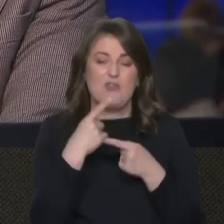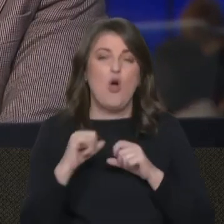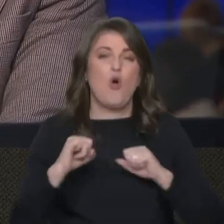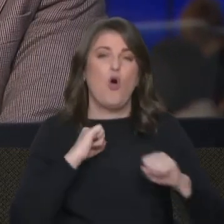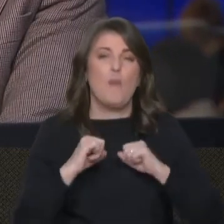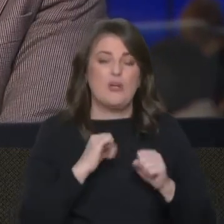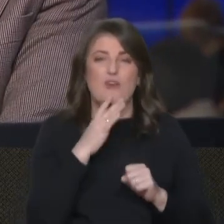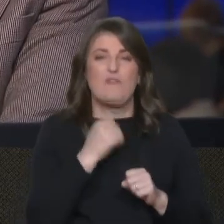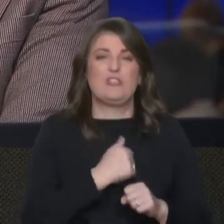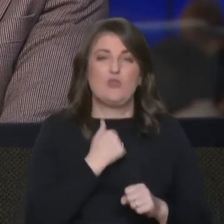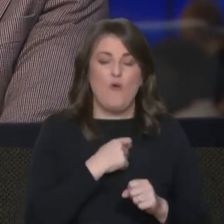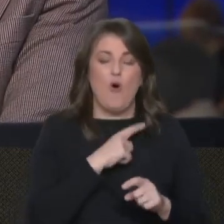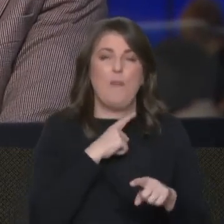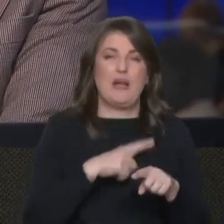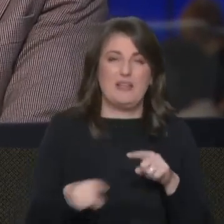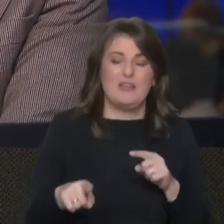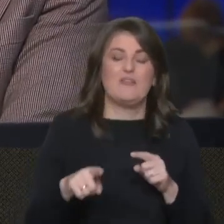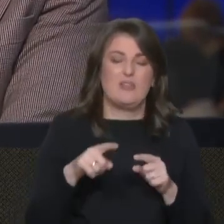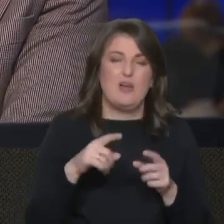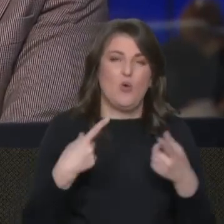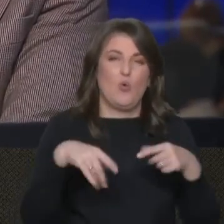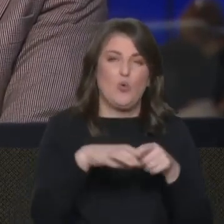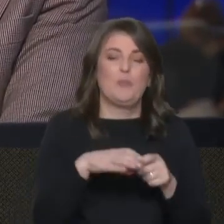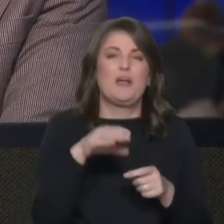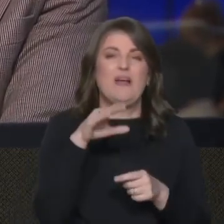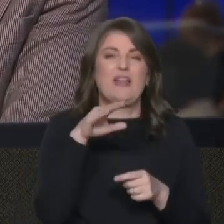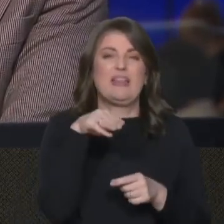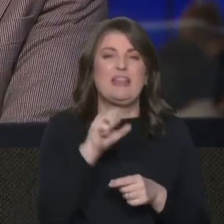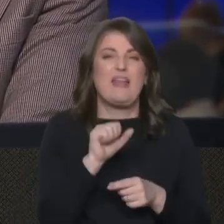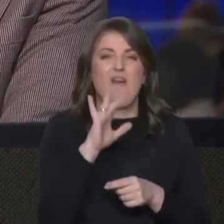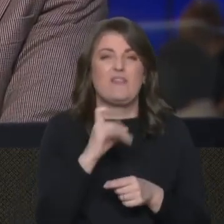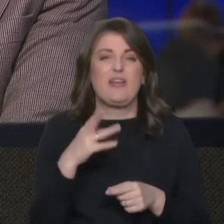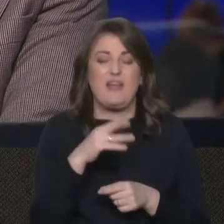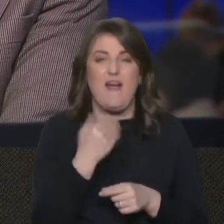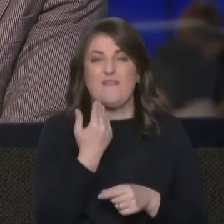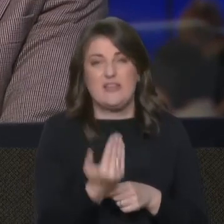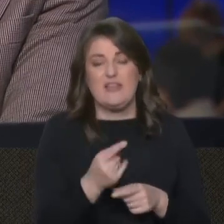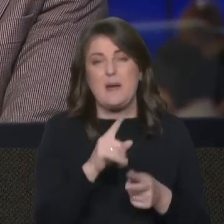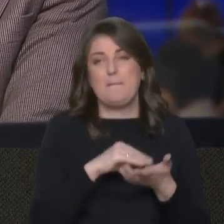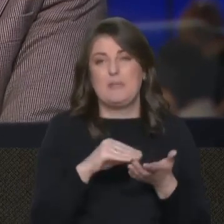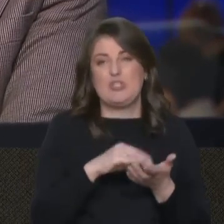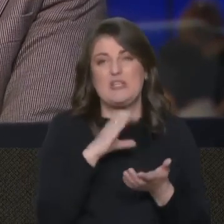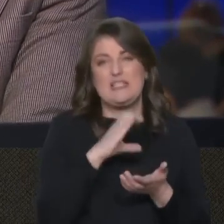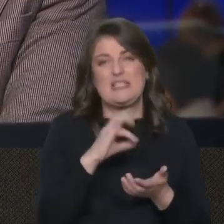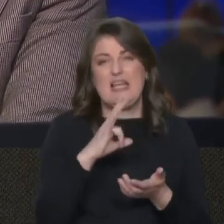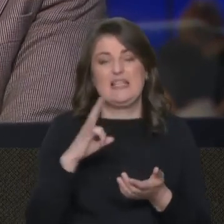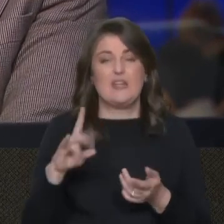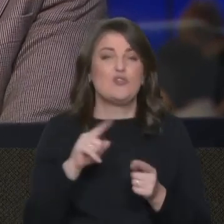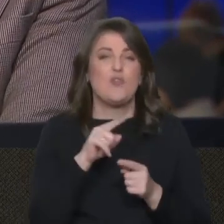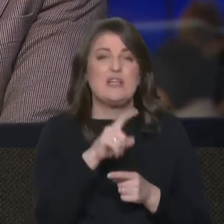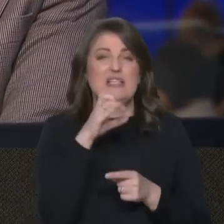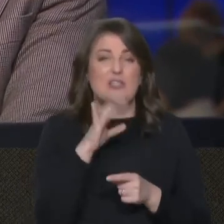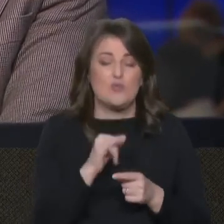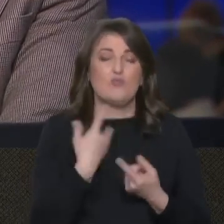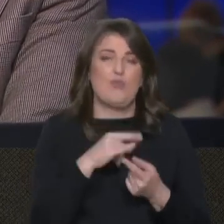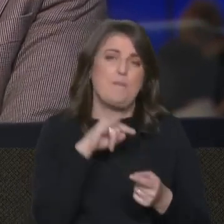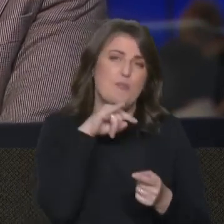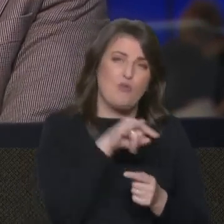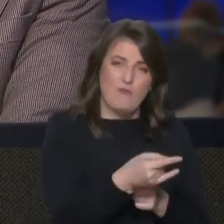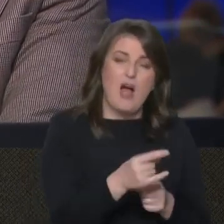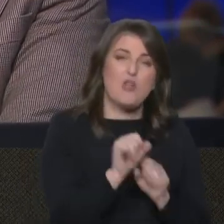командувач військово-оперативно-стратегічного групу повня військ Таврія, так, він от пише CNN про те, що ЗСУ прорвали